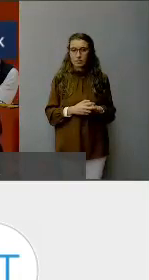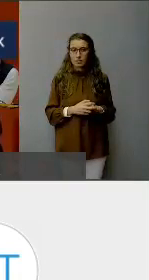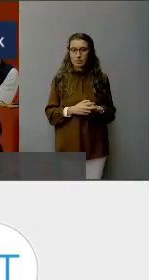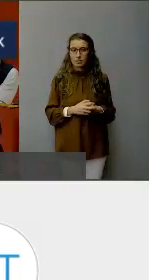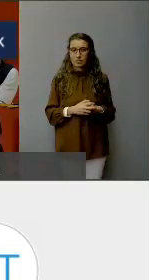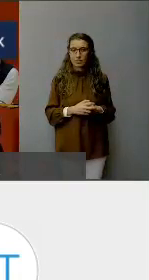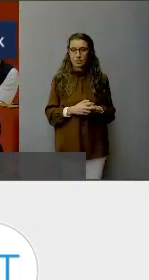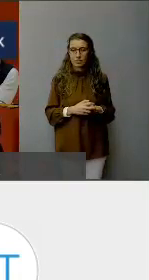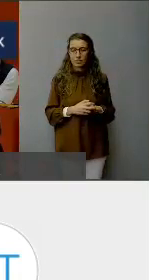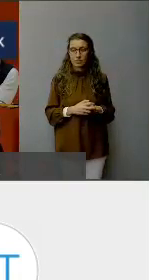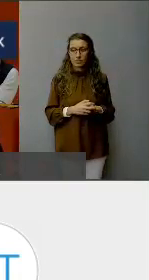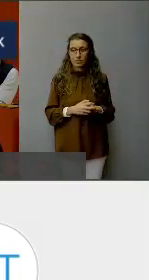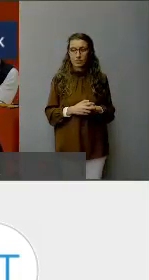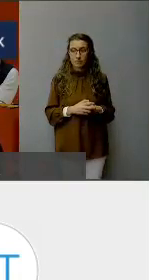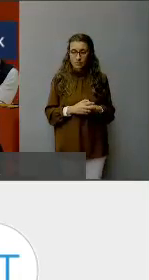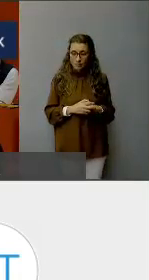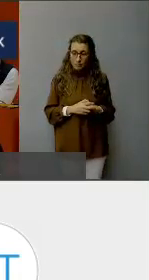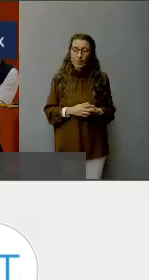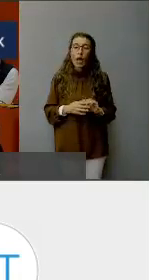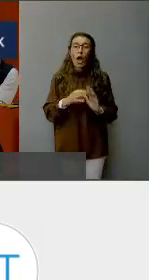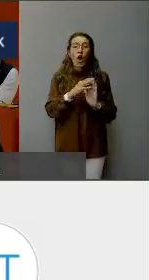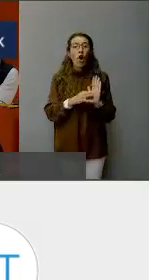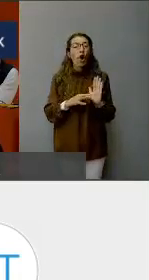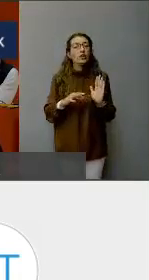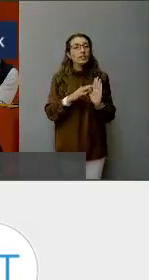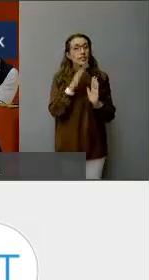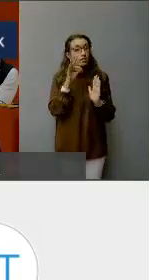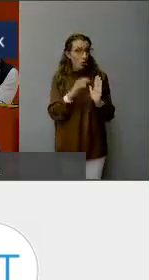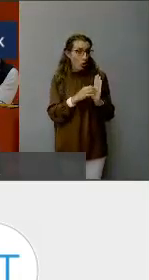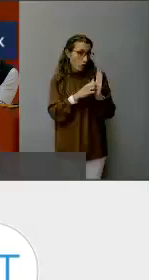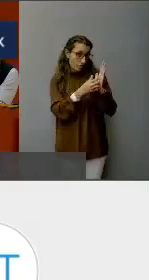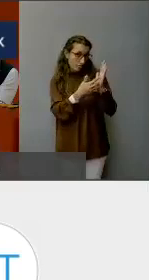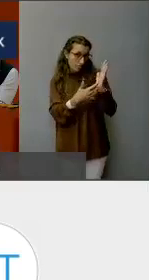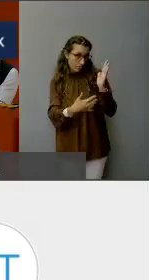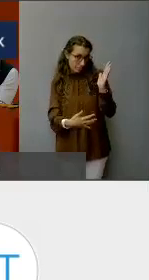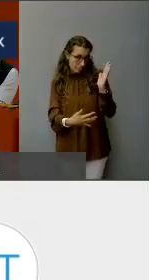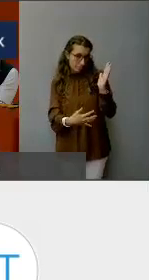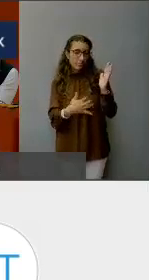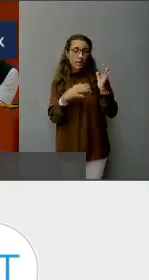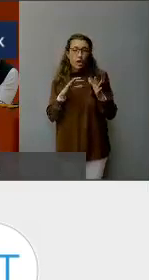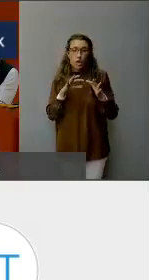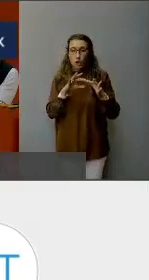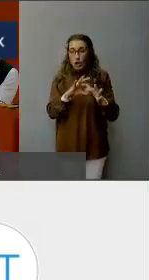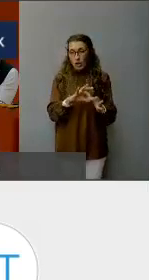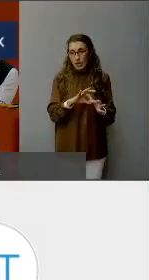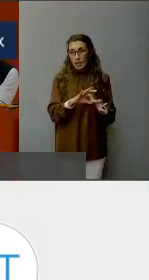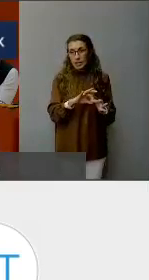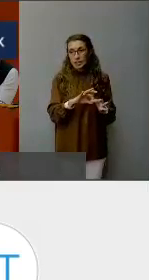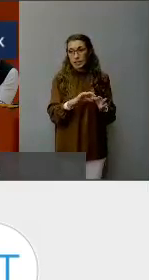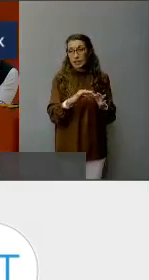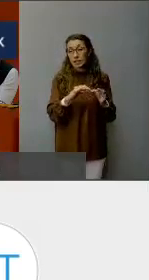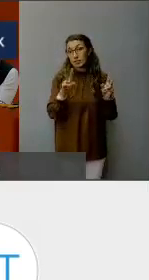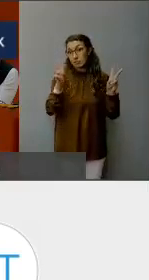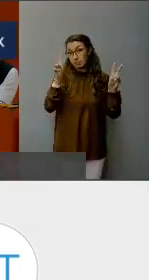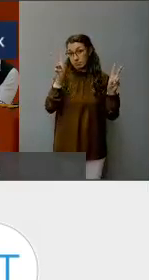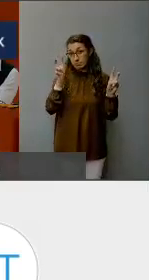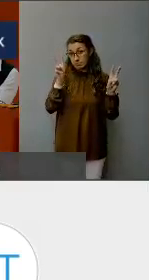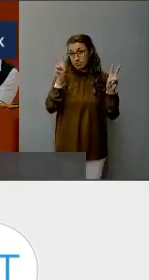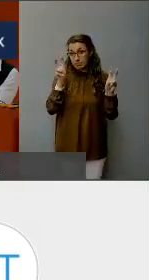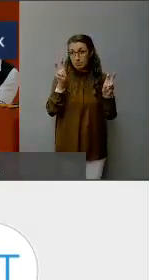del giorno che seguiranno facciamo richiamano un po il discorso del